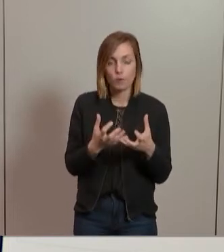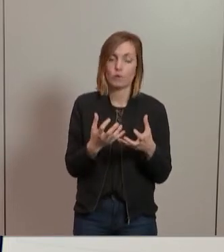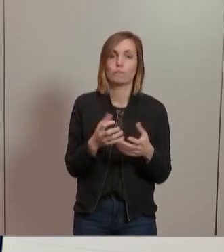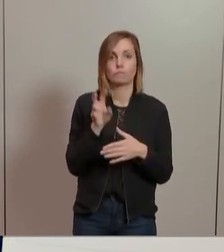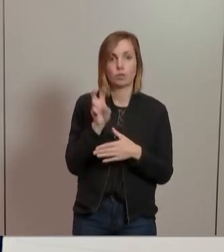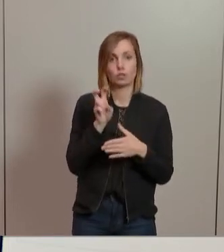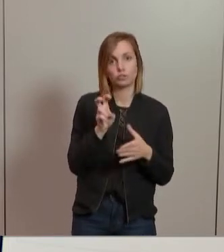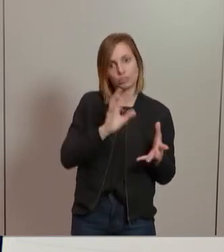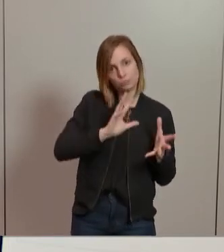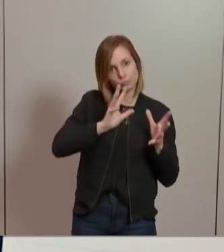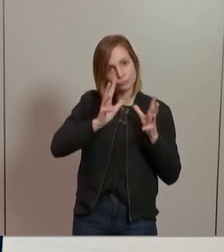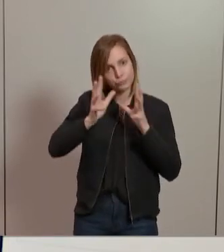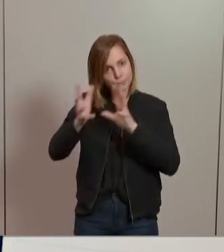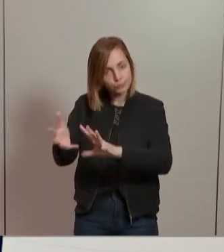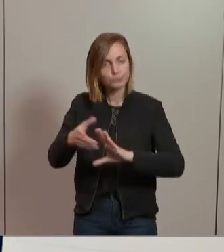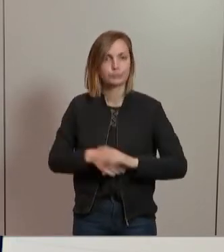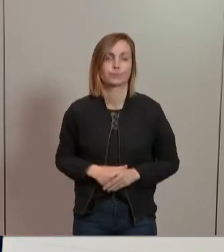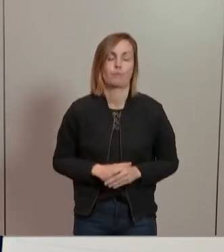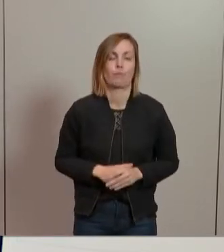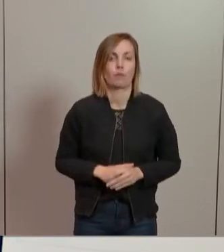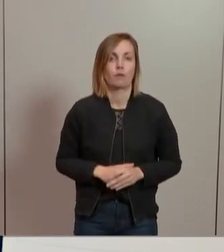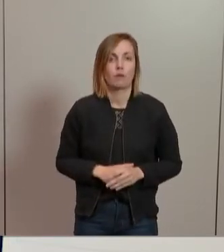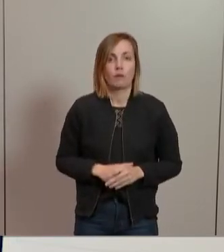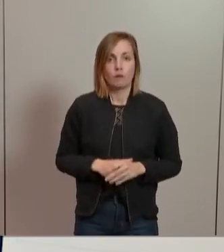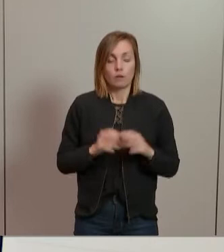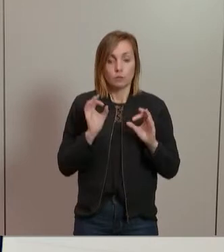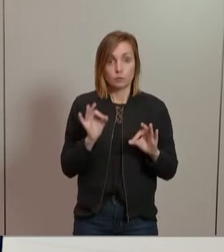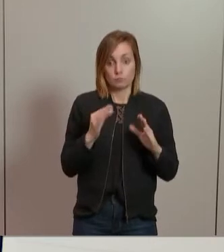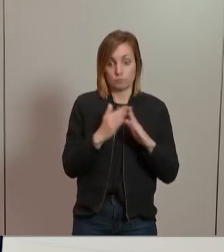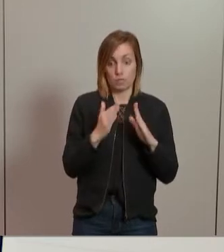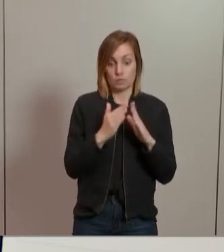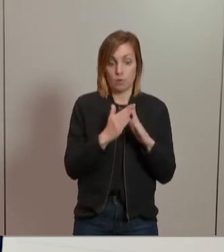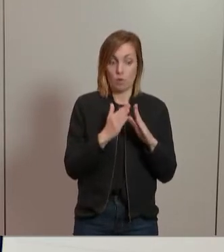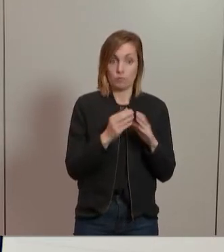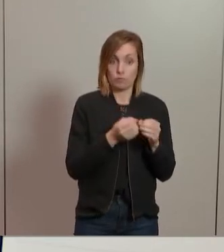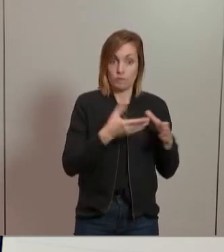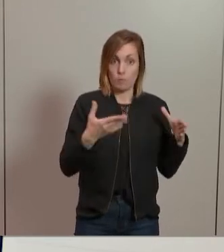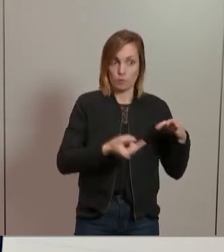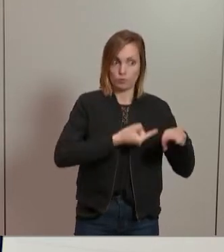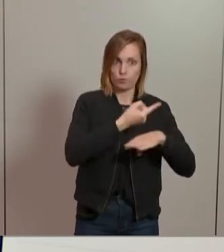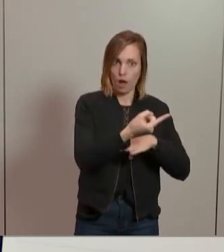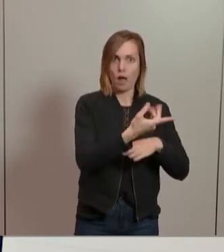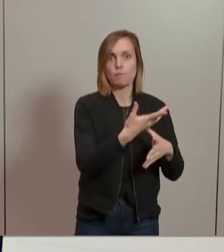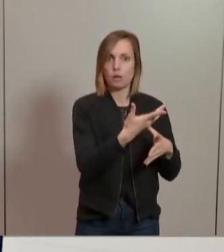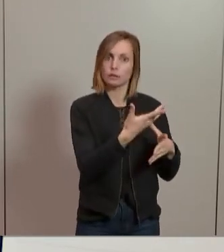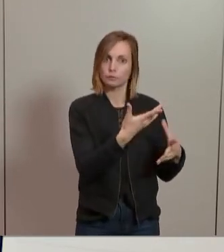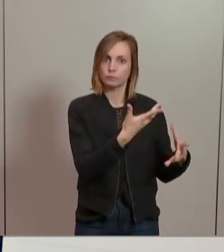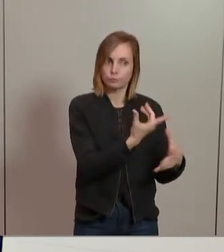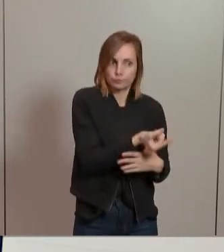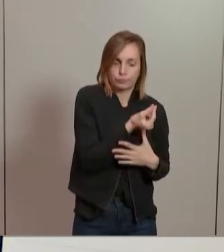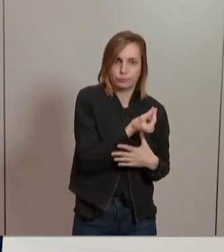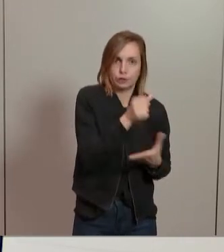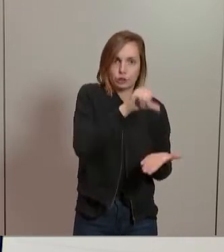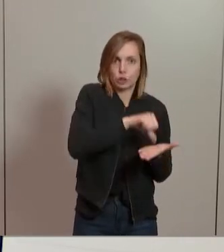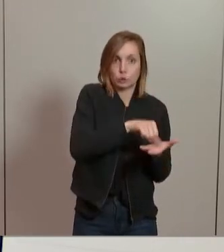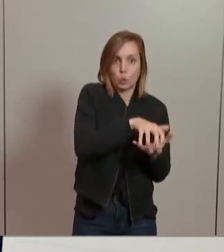transition énergétique et écologique. Elle s'appuie notamment sur la maison du développement durable, tenant les rôles de centre de